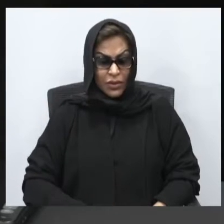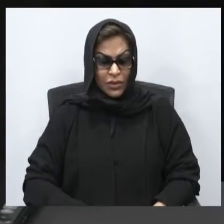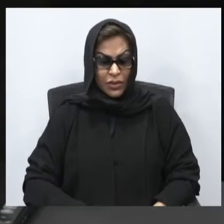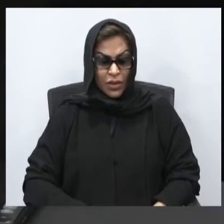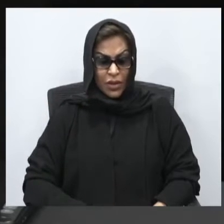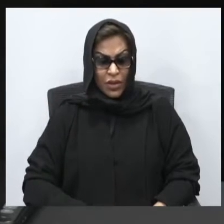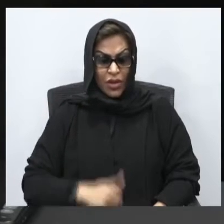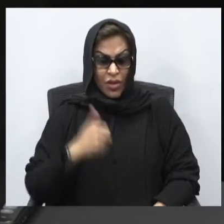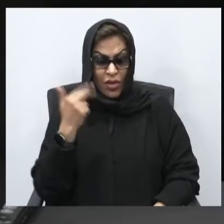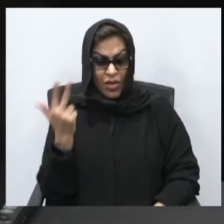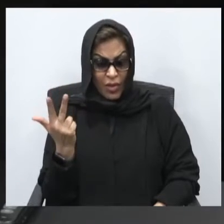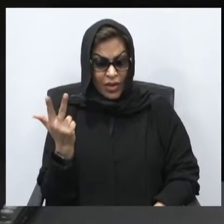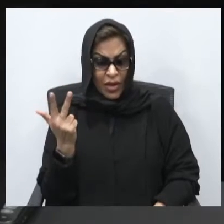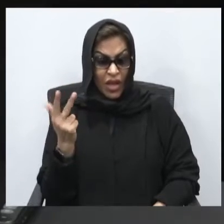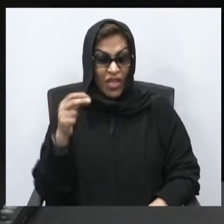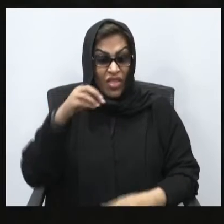سبعه